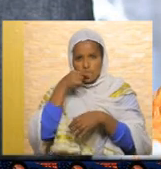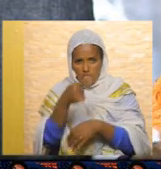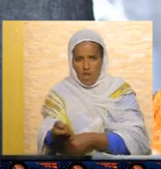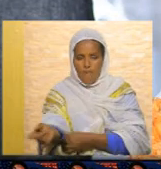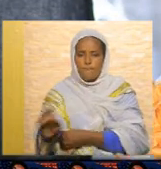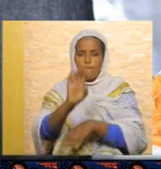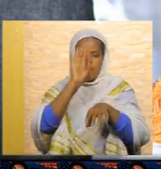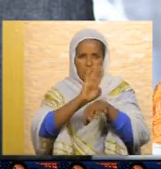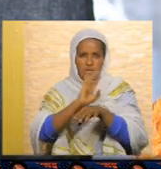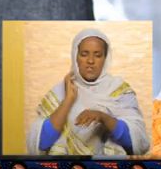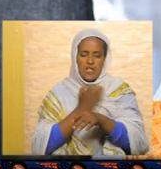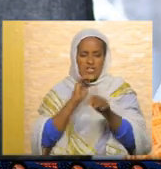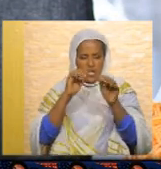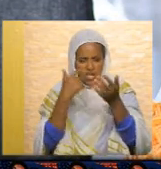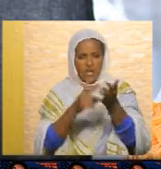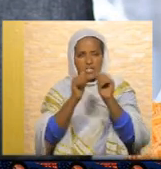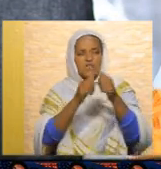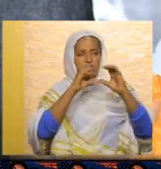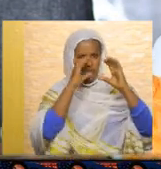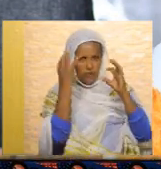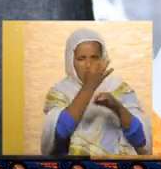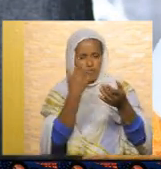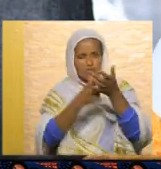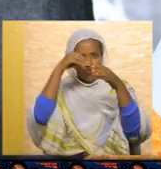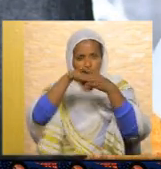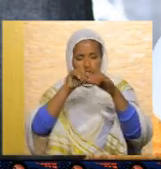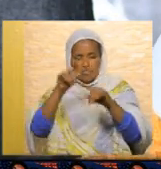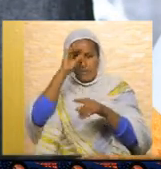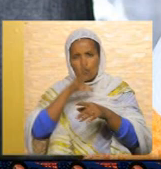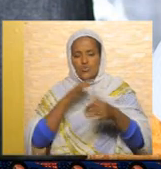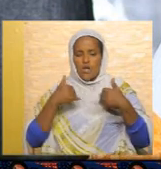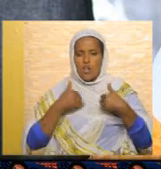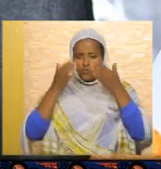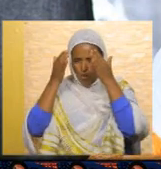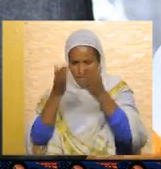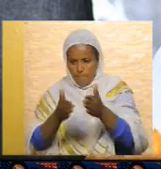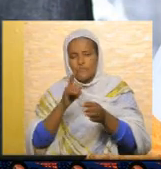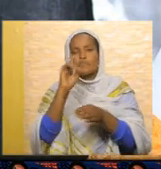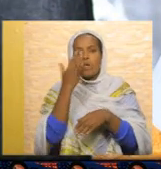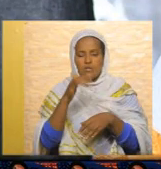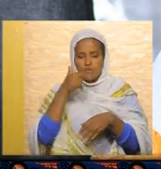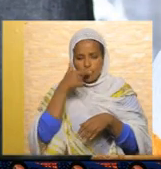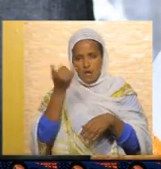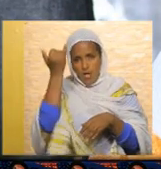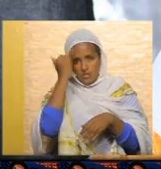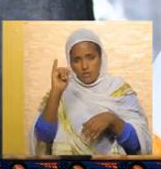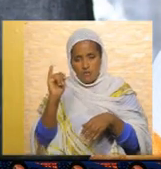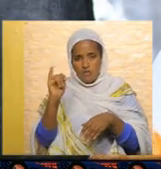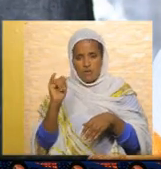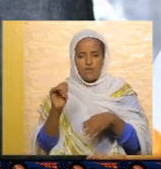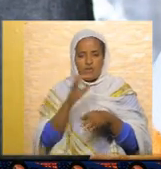ይላል? ቤተ ክርስቲያናችን ይህንን እንዴት ትሰብካለች? በዚህ ሁሉ ውስጥ ግን ሰዎች ያላቸው አመለካከት ምን አይነት ነው የሚለውን